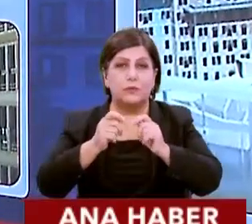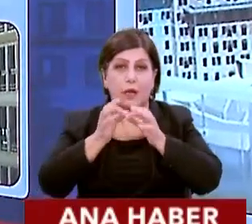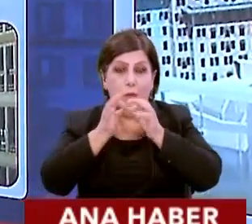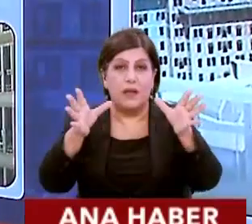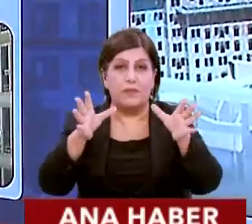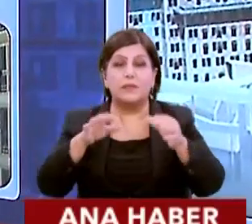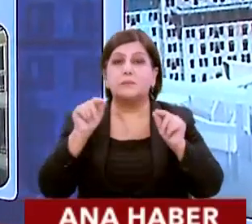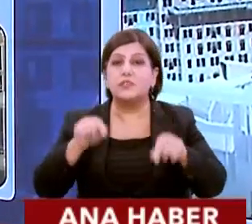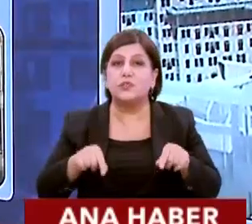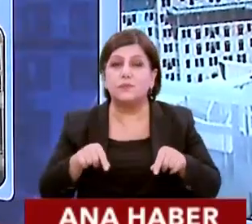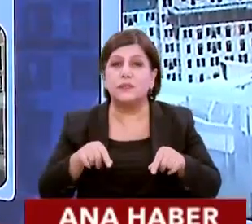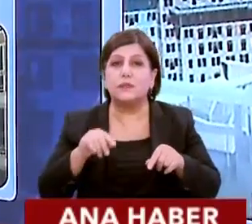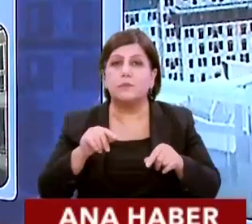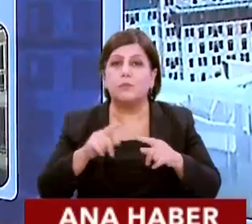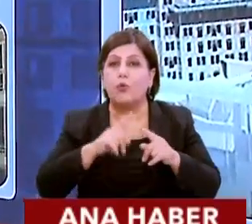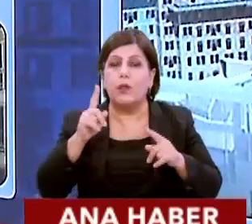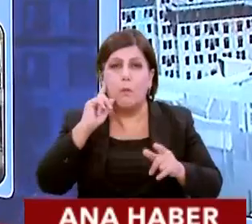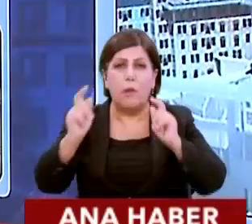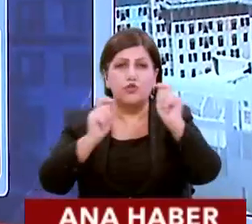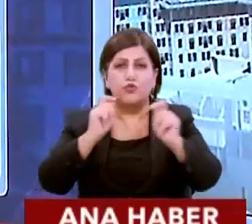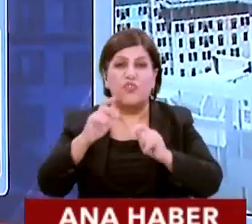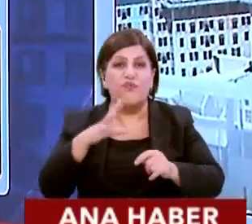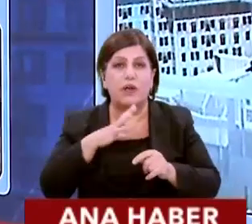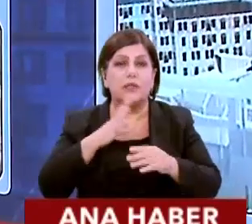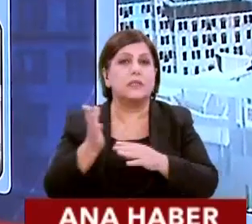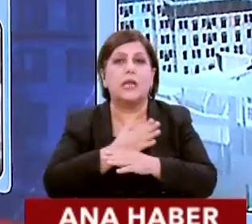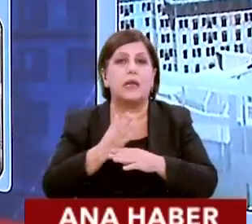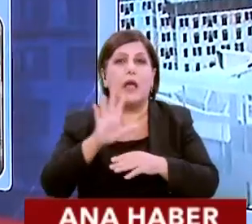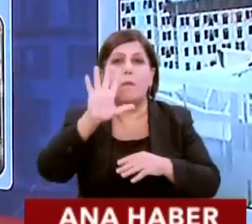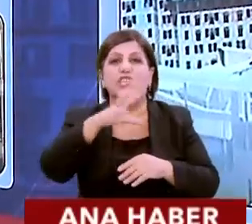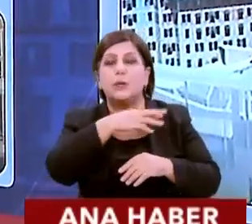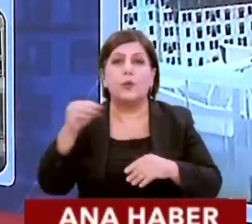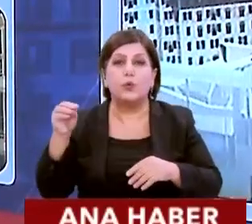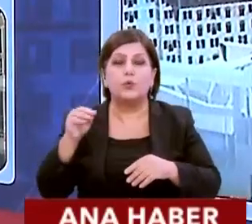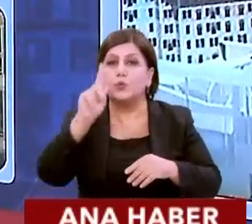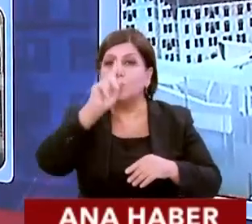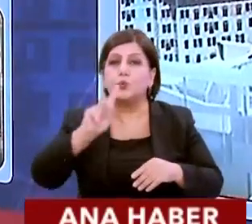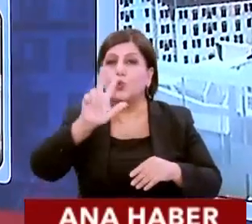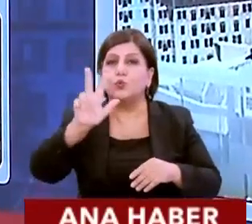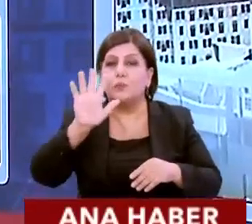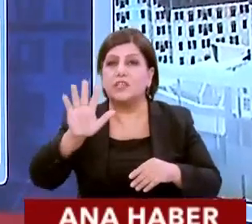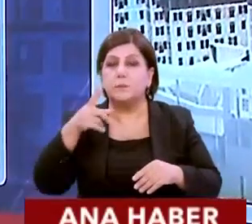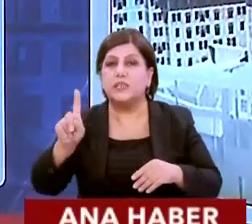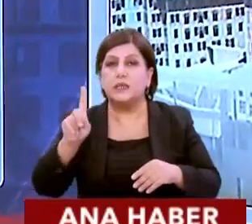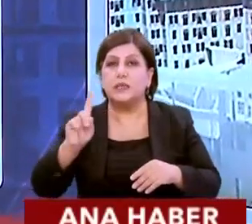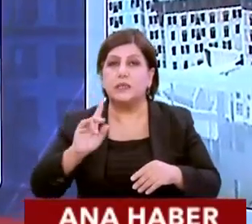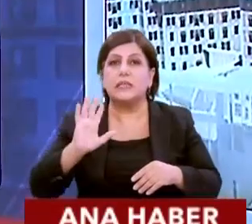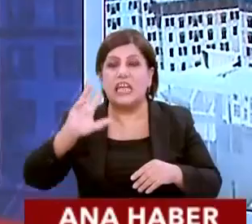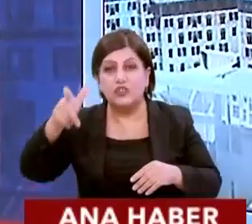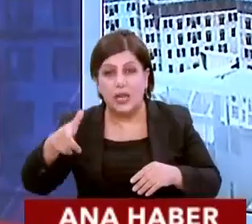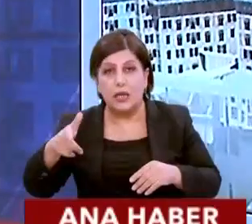peki bu kadar başvuru varken neden 5 milyon 135 bini geçerli